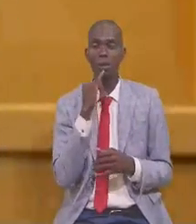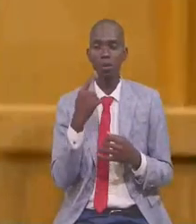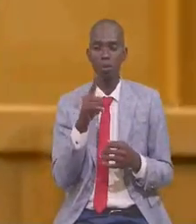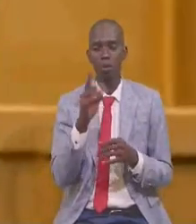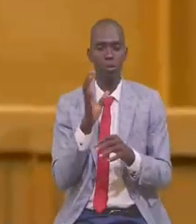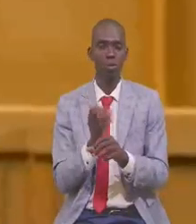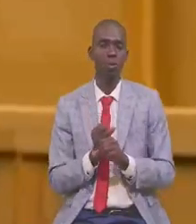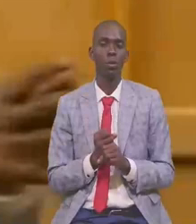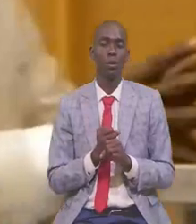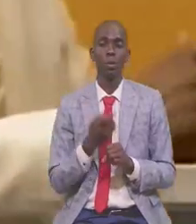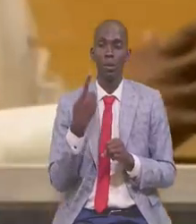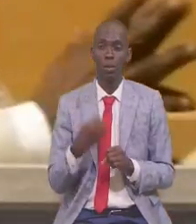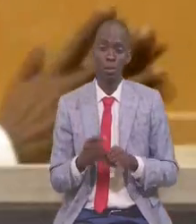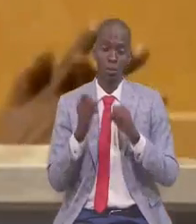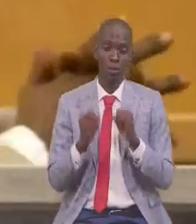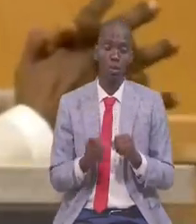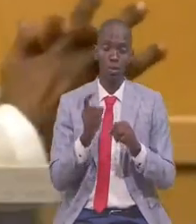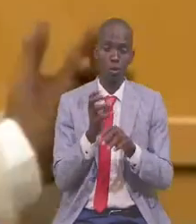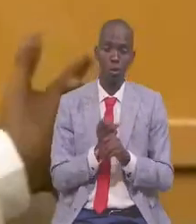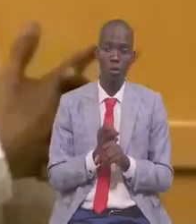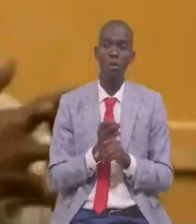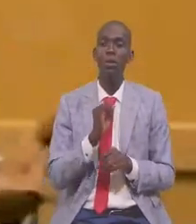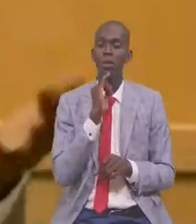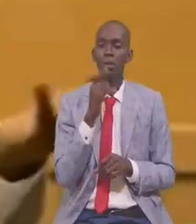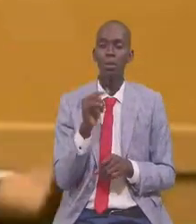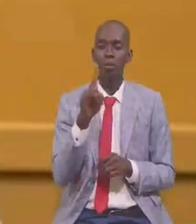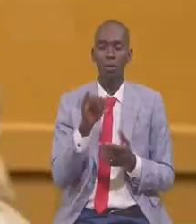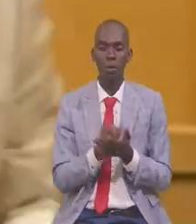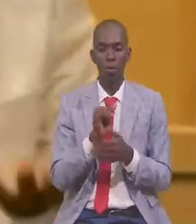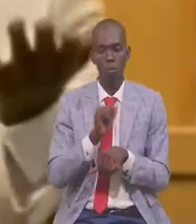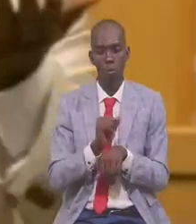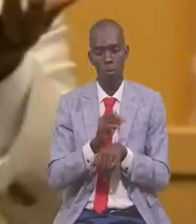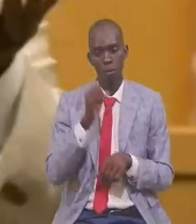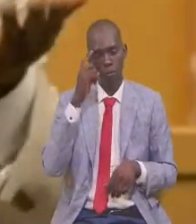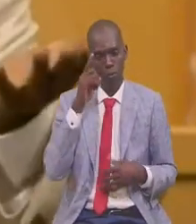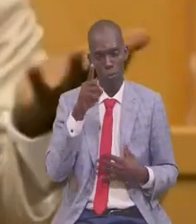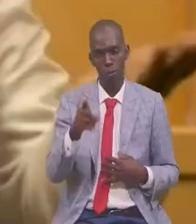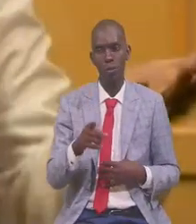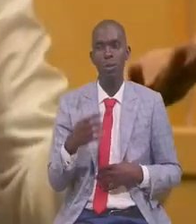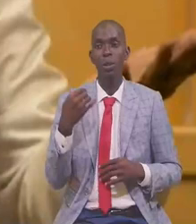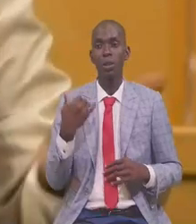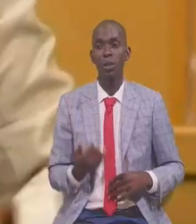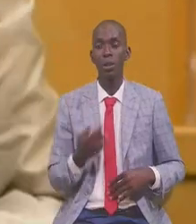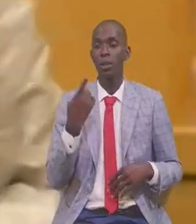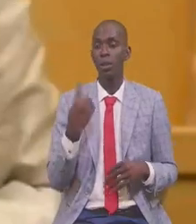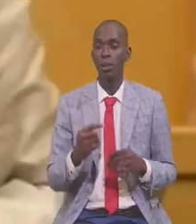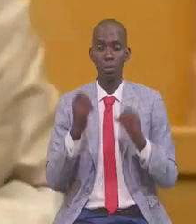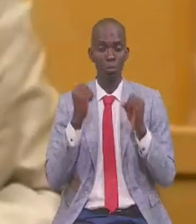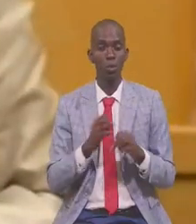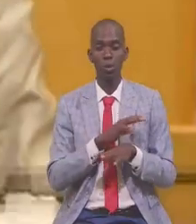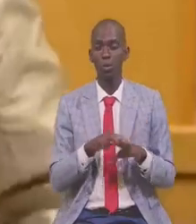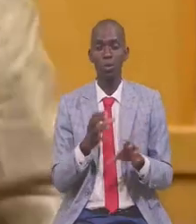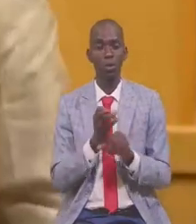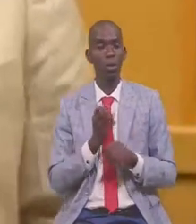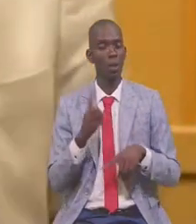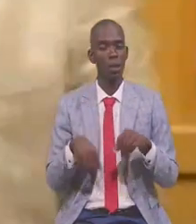que tu reçois, c'est le manteau qui agit, qui travaille pour toi. Le manteau que tu ne reçois pas ne peut pas travailler